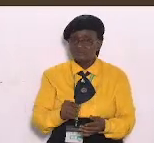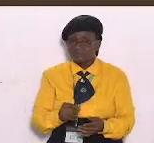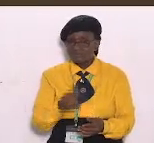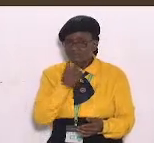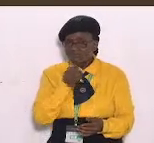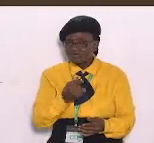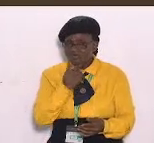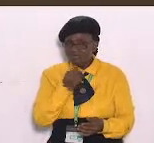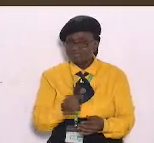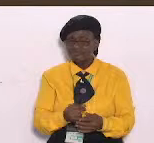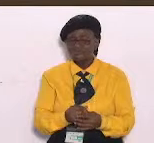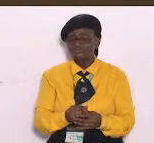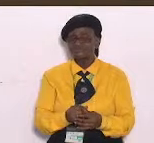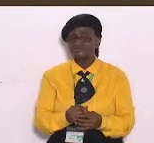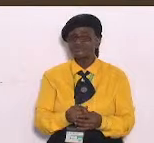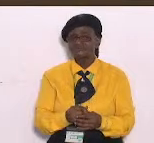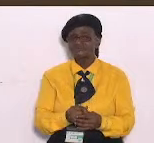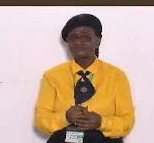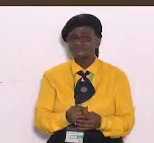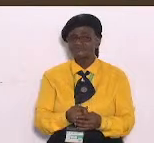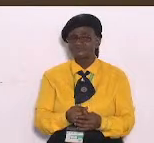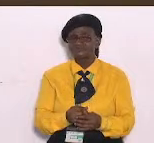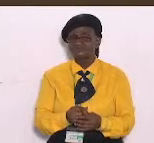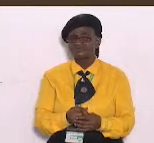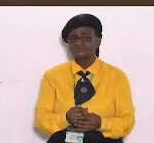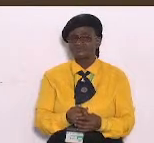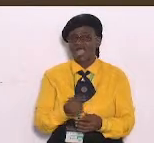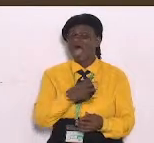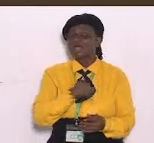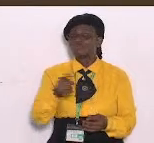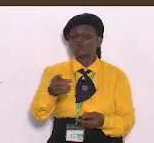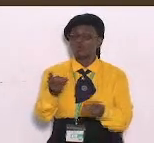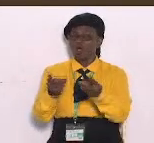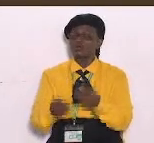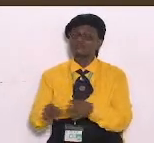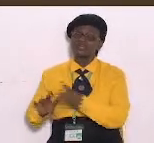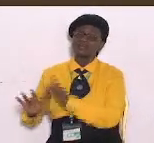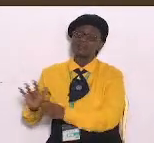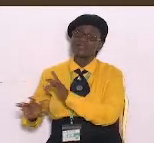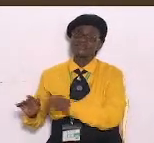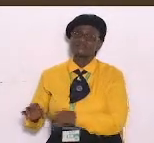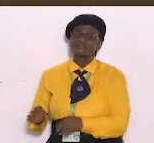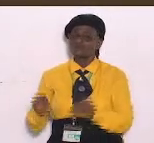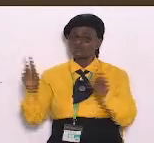né de nouveau mais encore les péchés se trouvent en vous ne faites pas